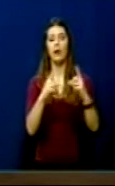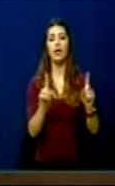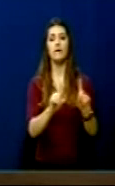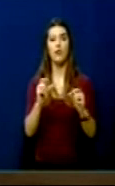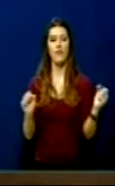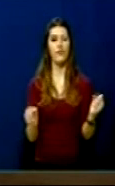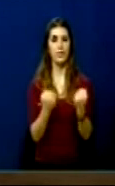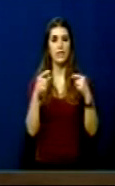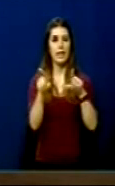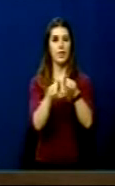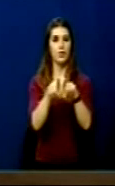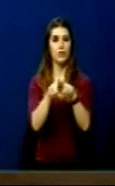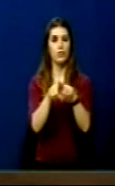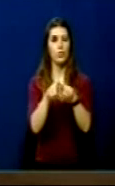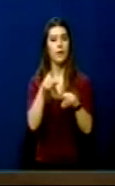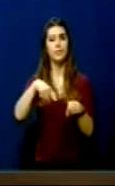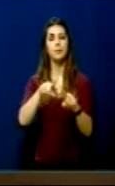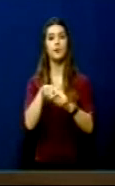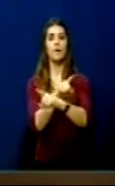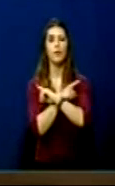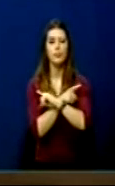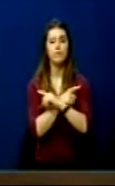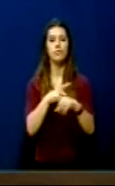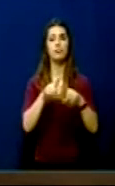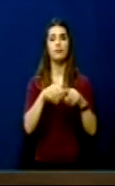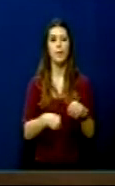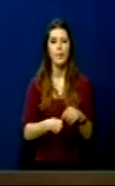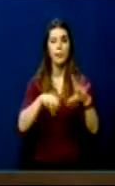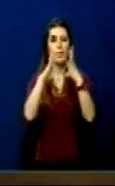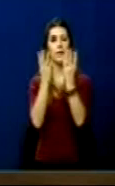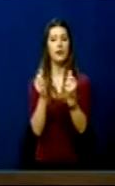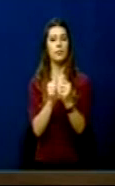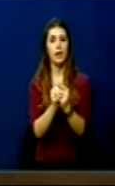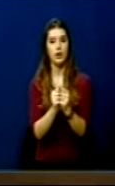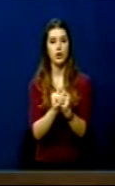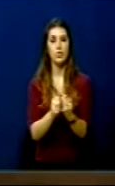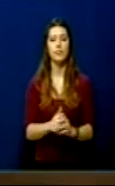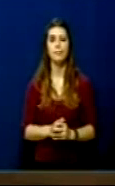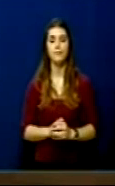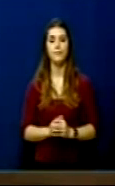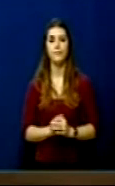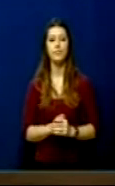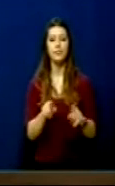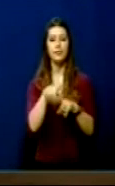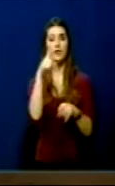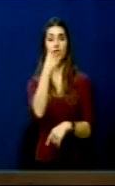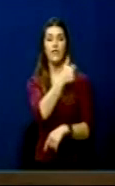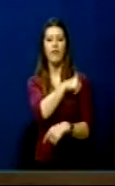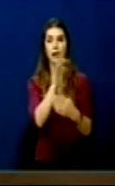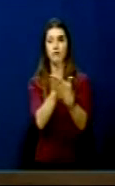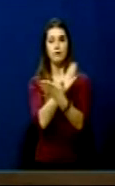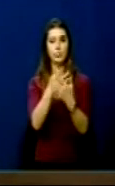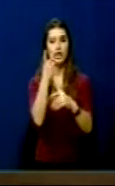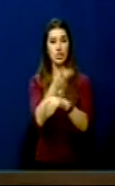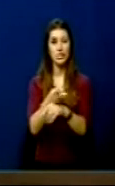madhe. Tragjedia, morti, dhimbja ishte e përbashkët. Ndarja 100 vjeçare nuk ishte mundur